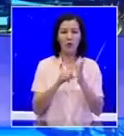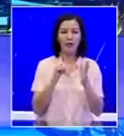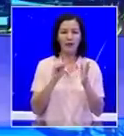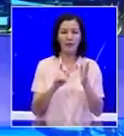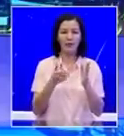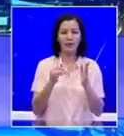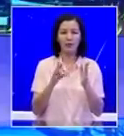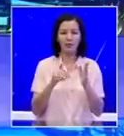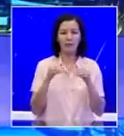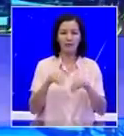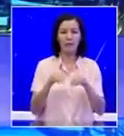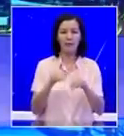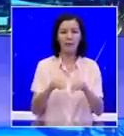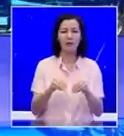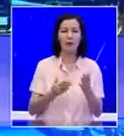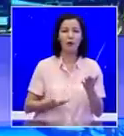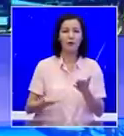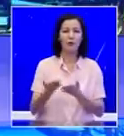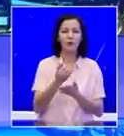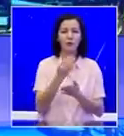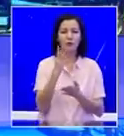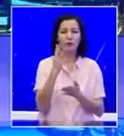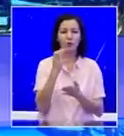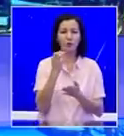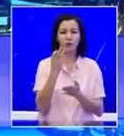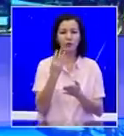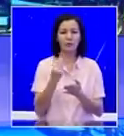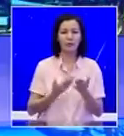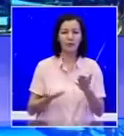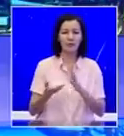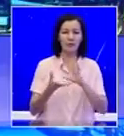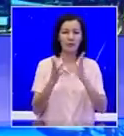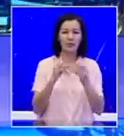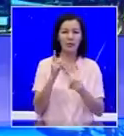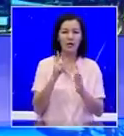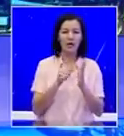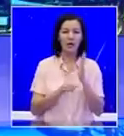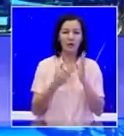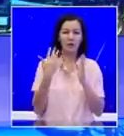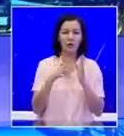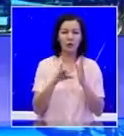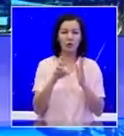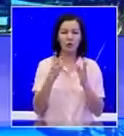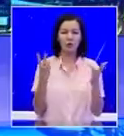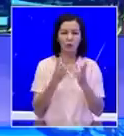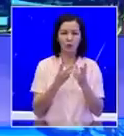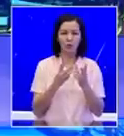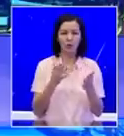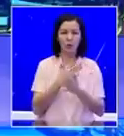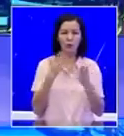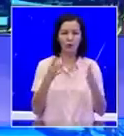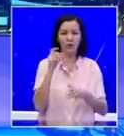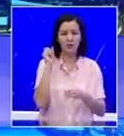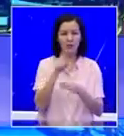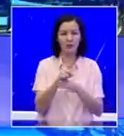мыңға гектарға себіліп, түсім 400 центнерден айналып, жалпы түсім 650 тонна болуы тиістігін білдіреді. Үлкен